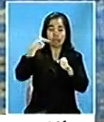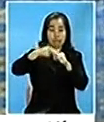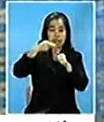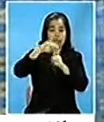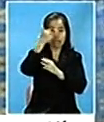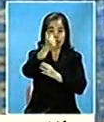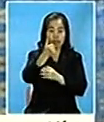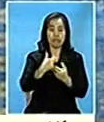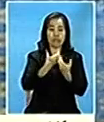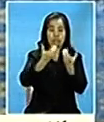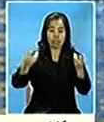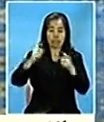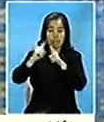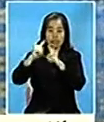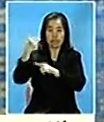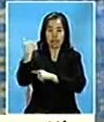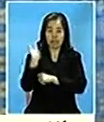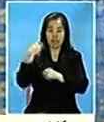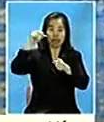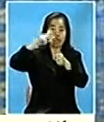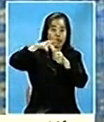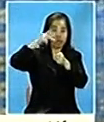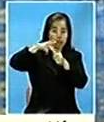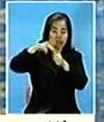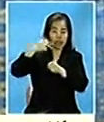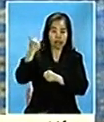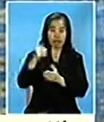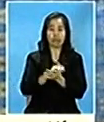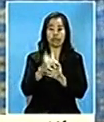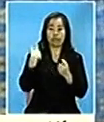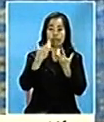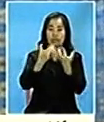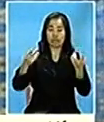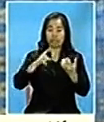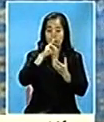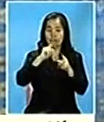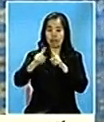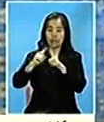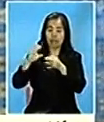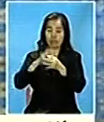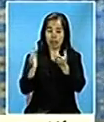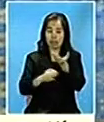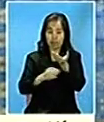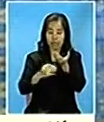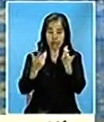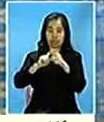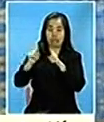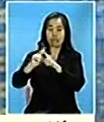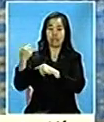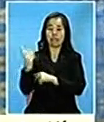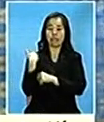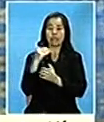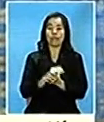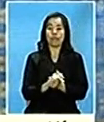สินค้าที่ใช้น้ำมันเก็บจากสินค้าที่ใช้แก๊สเก็บจากสินค้าที่ใช้ถ่านหินและยิ่งกว่